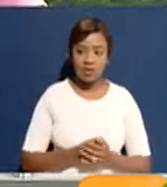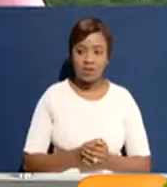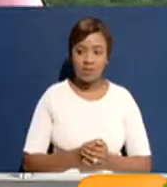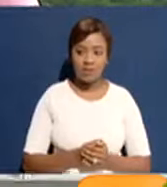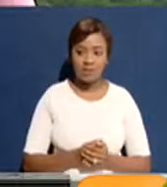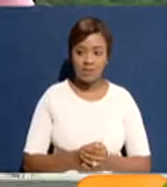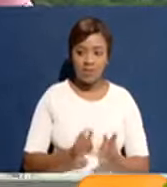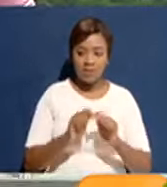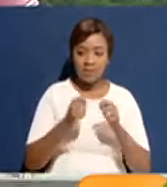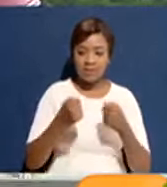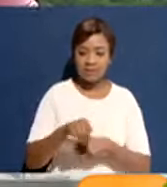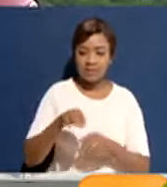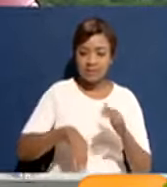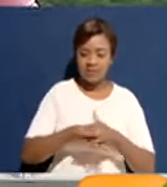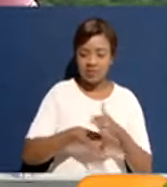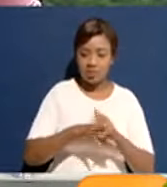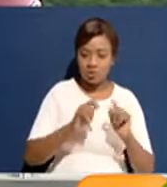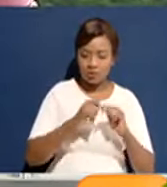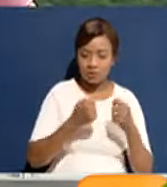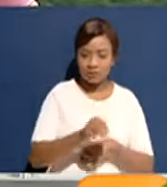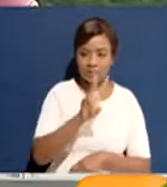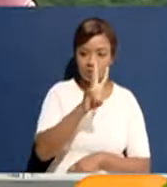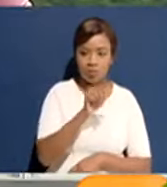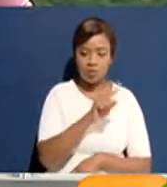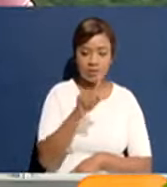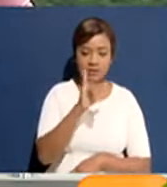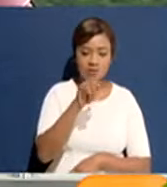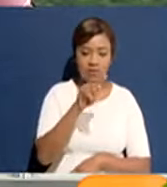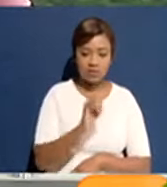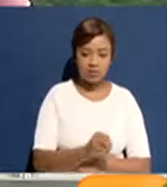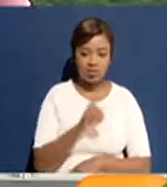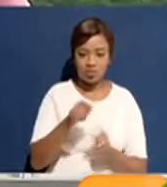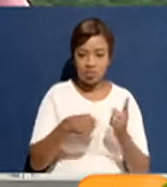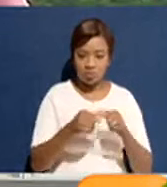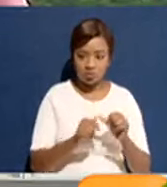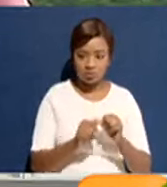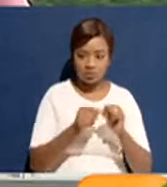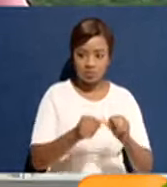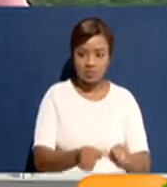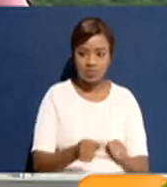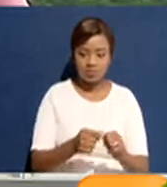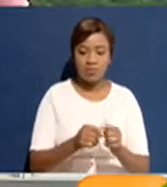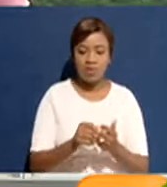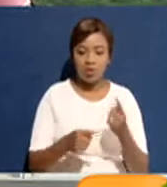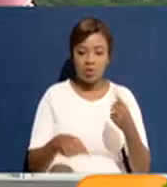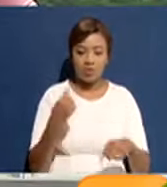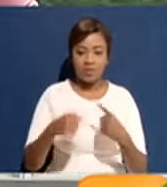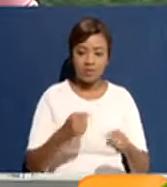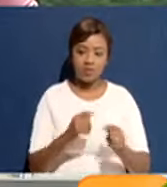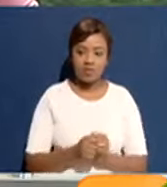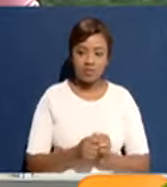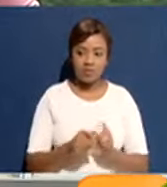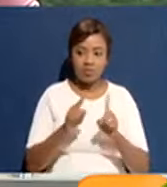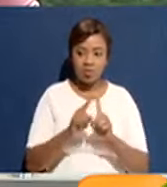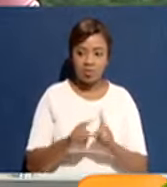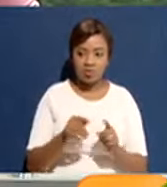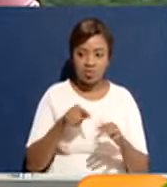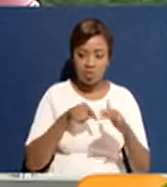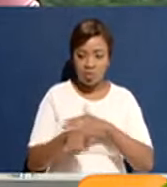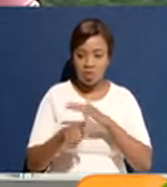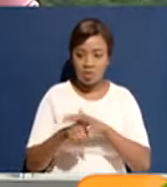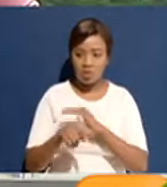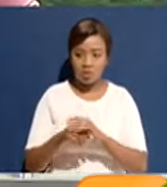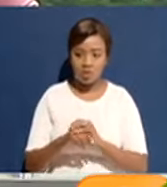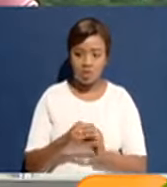Timu ya Wazito imejiongezea matumaini ya kusalia kwenye ligi kuu ya kitaifa baada ya kulazimisha sare tasa dhidi ya viongozi wa ligi